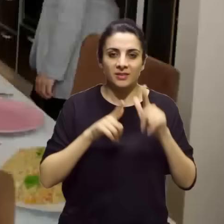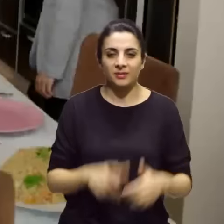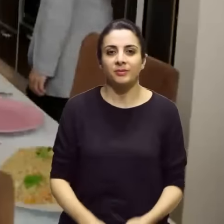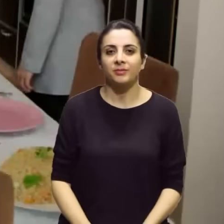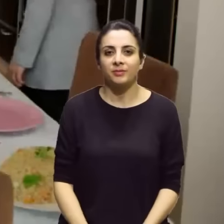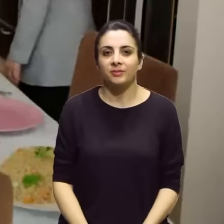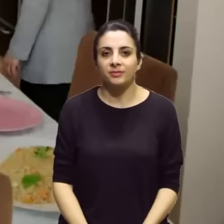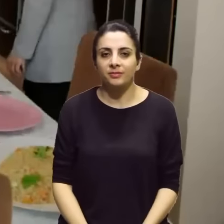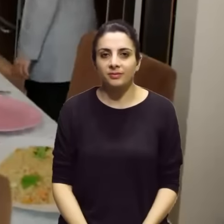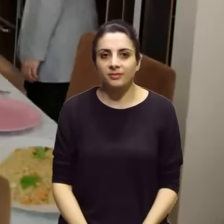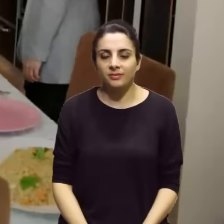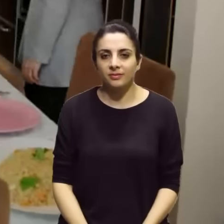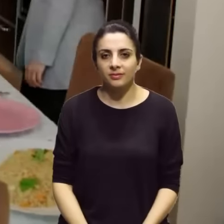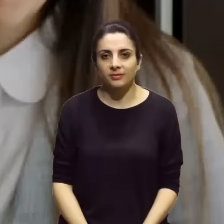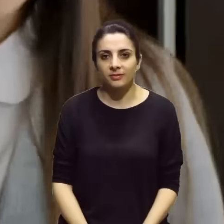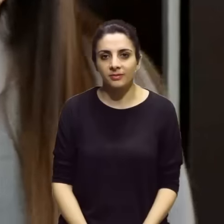Ben.